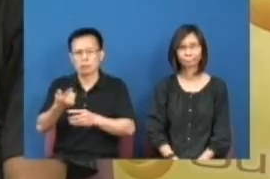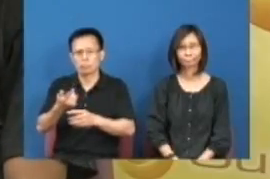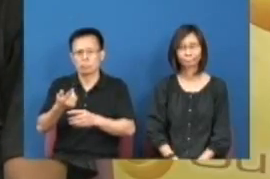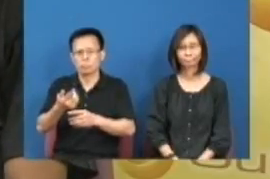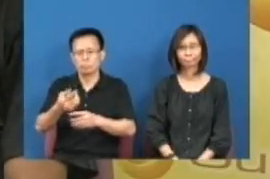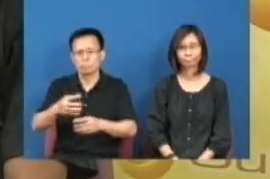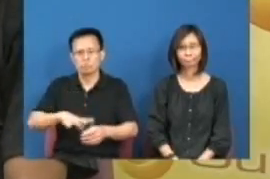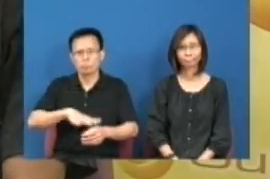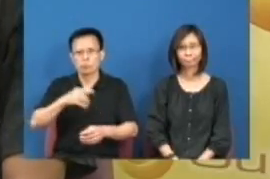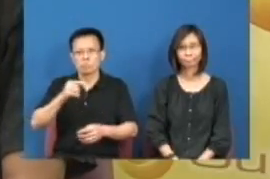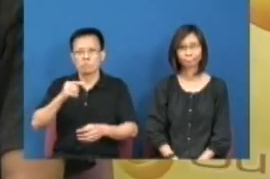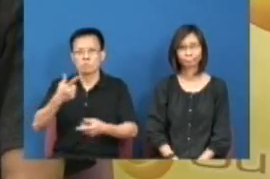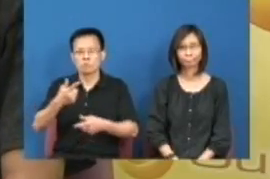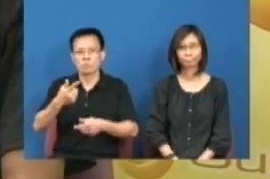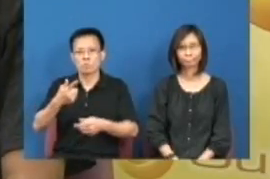官威啊，以至到